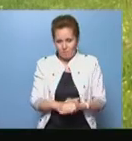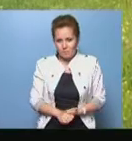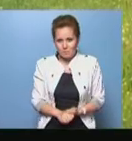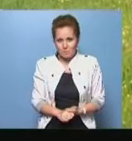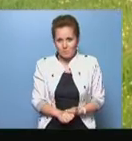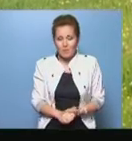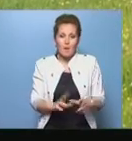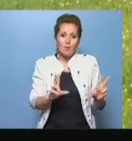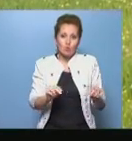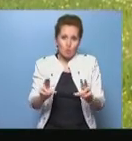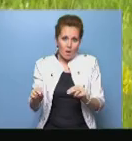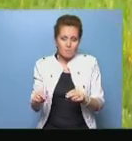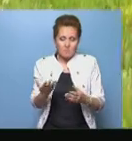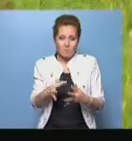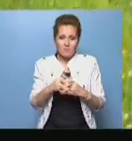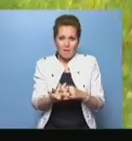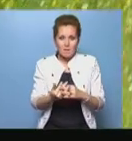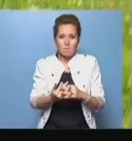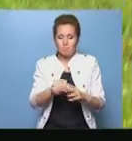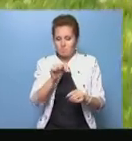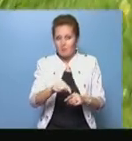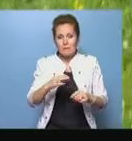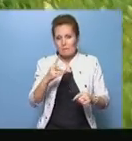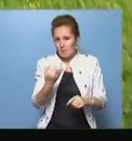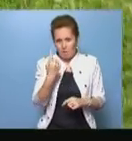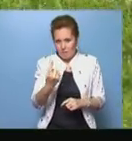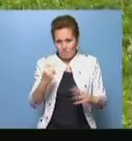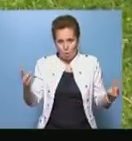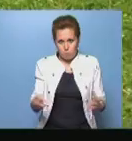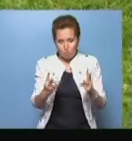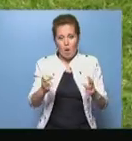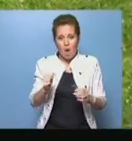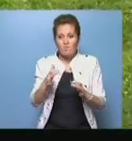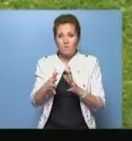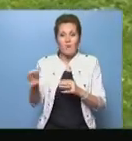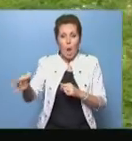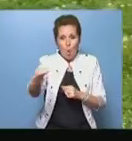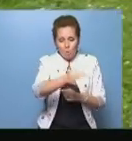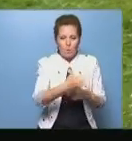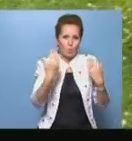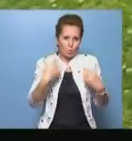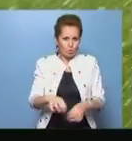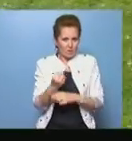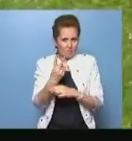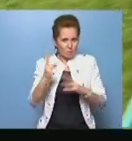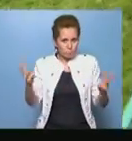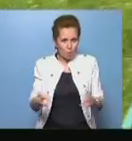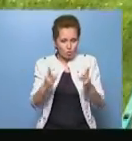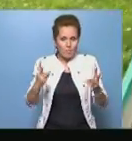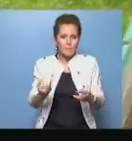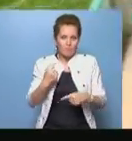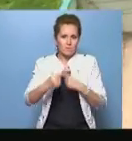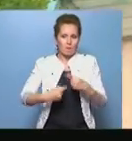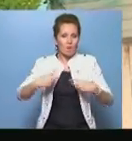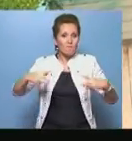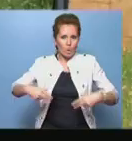К счастью, в Сепском поселении с начала года не было ни одного пожара. А вот в самом районе произошло уже 12, и почти во всех случаях выручали